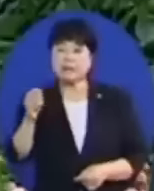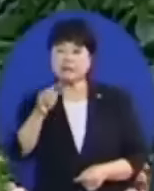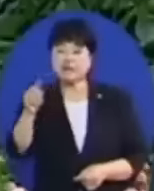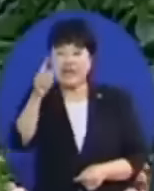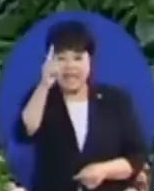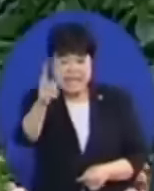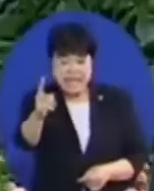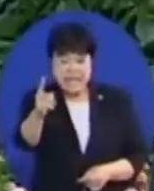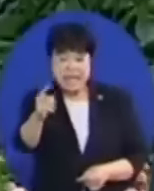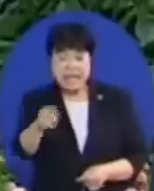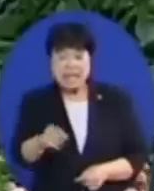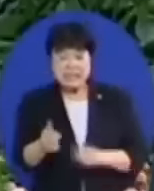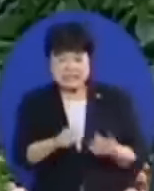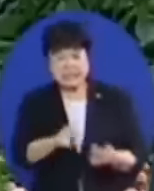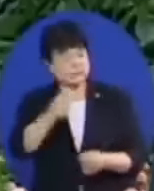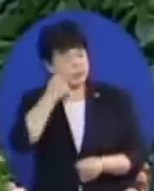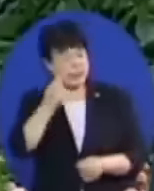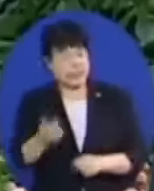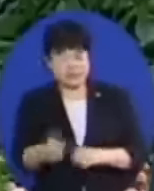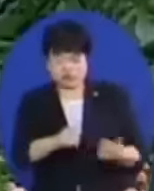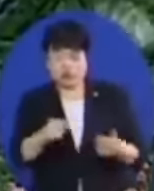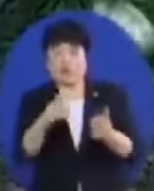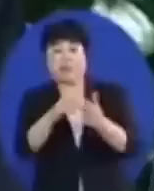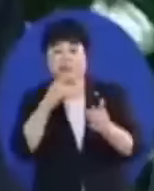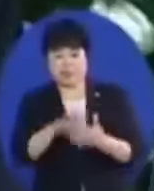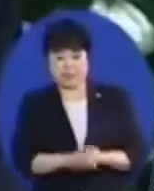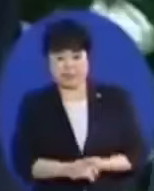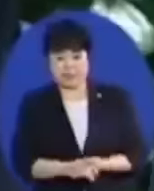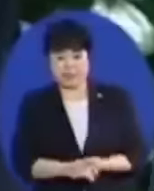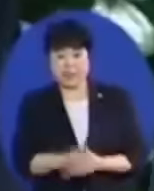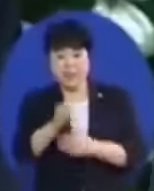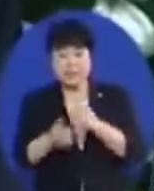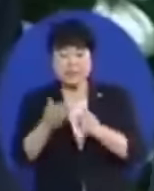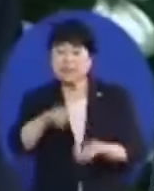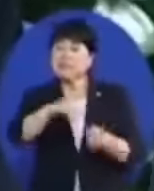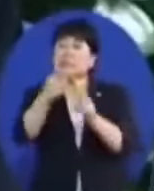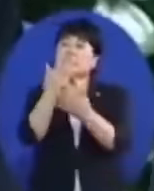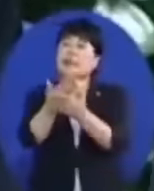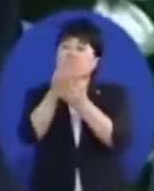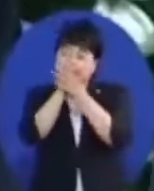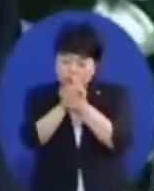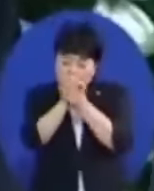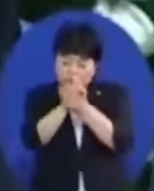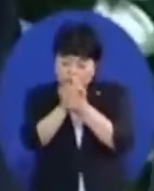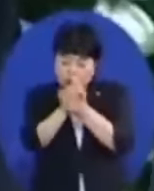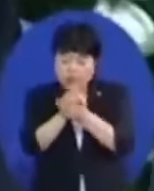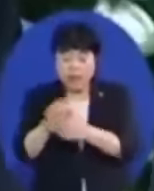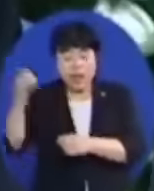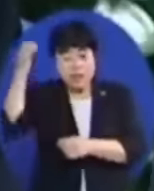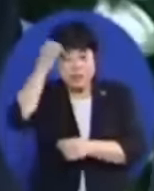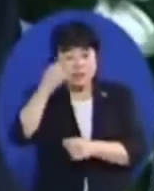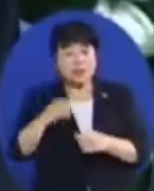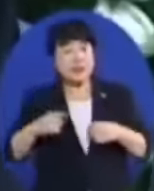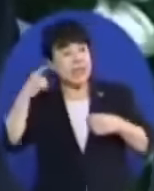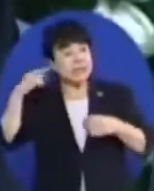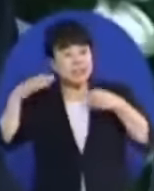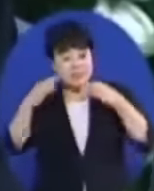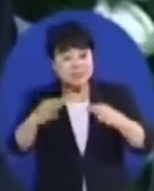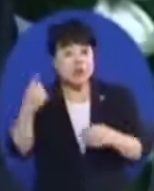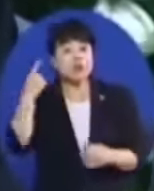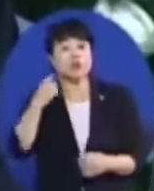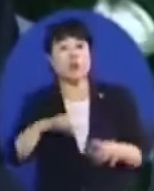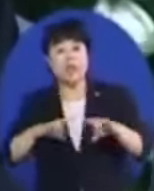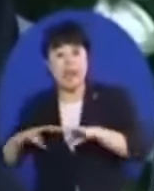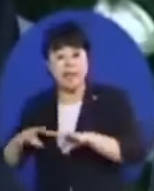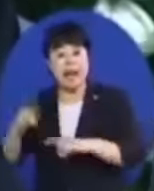때문에 그는 살 수 없다라고 말했었습니다. 당시 그는 하나님께 살려달라고 기도를 하다가 성령님의 음성을 들었습니다. 내